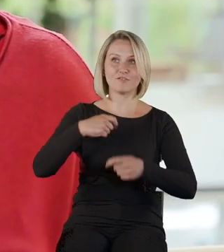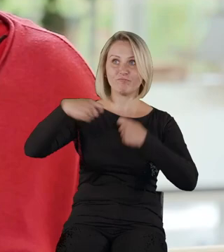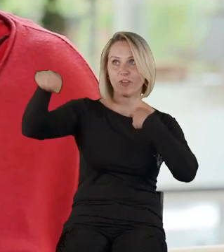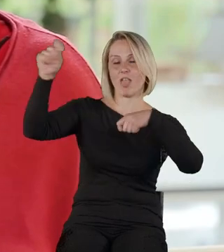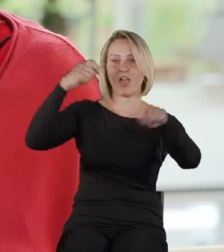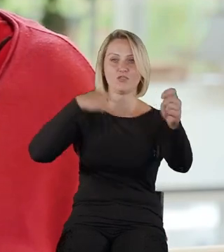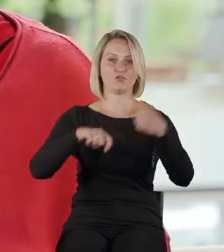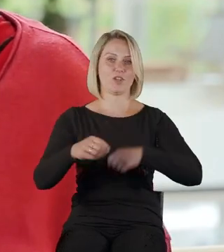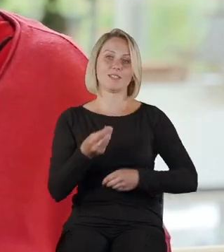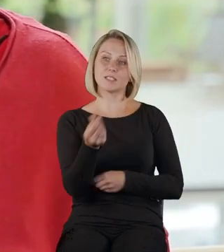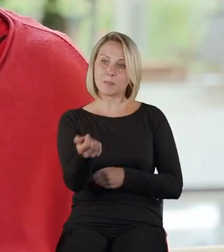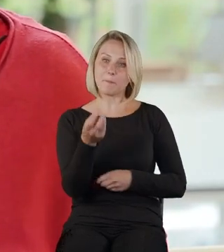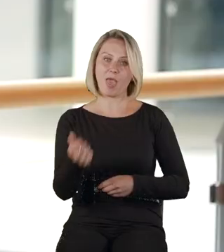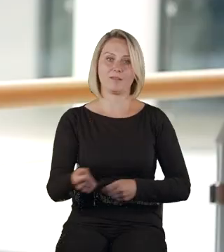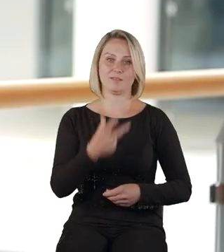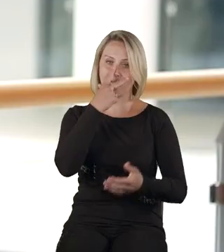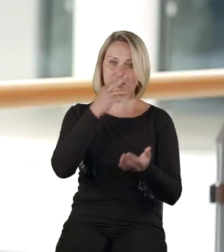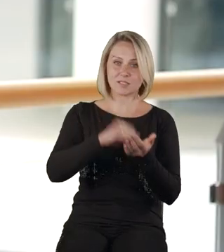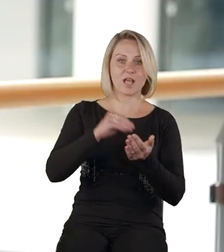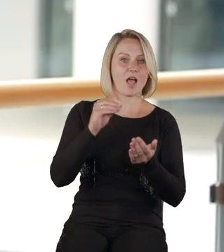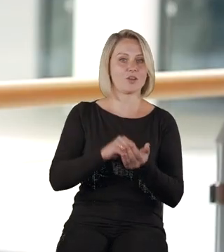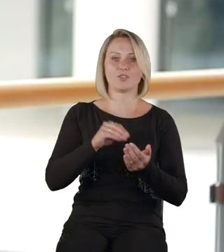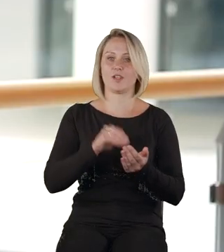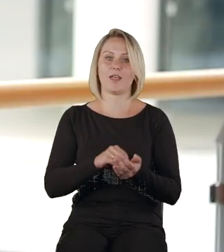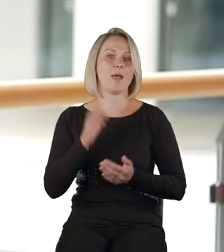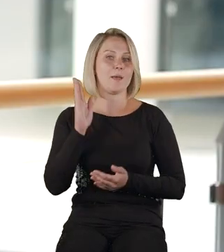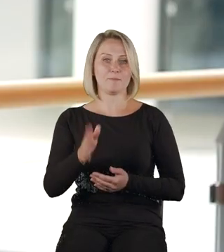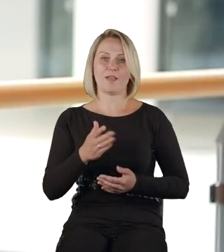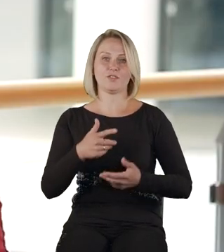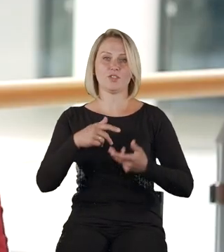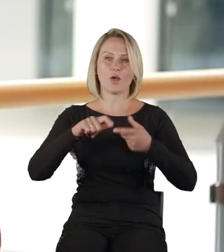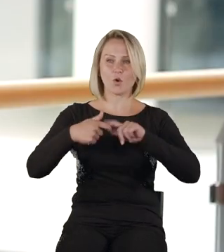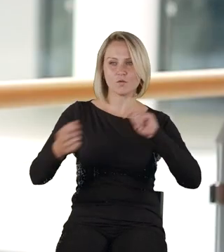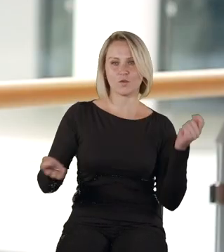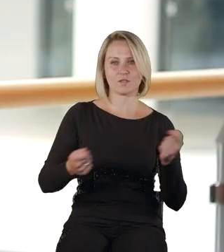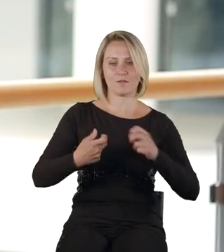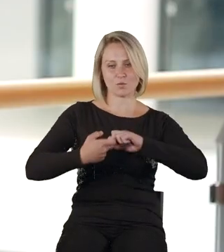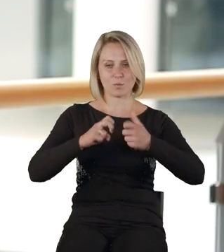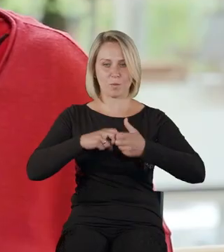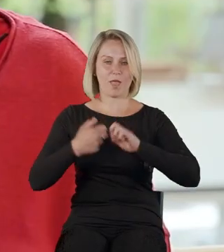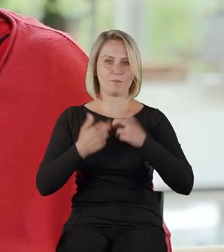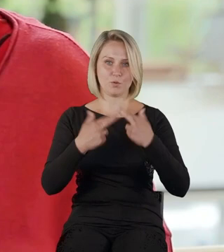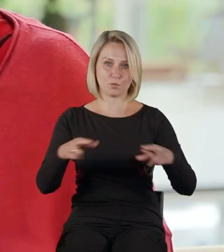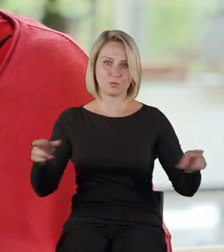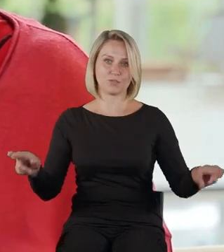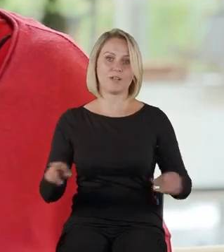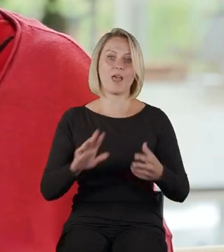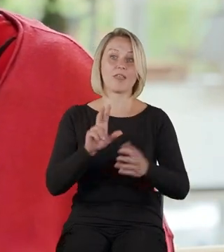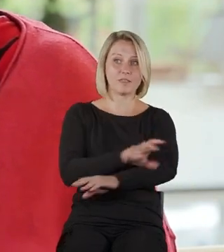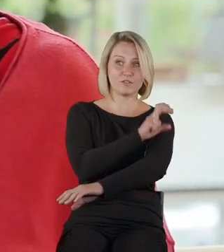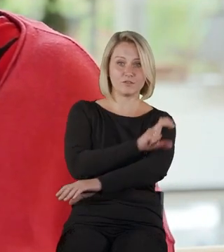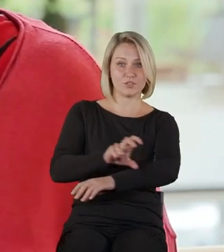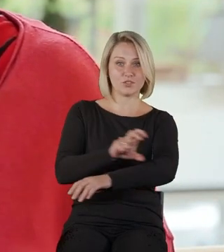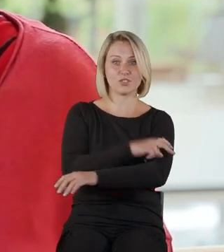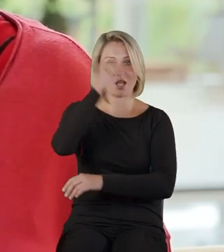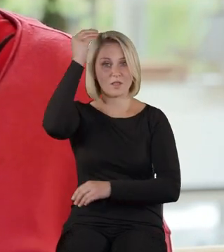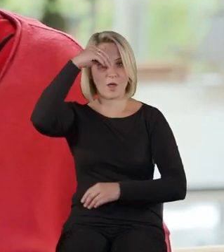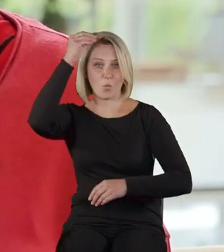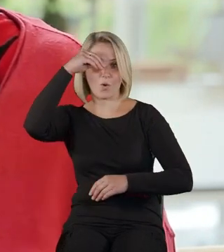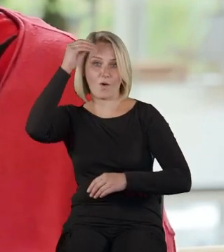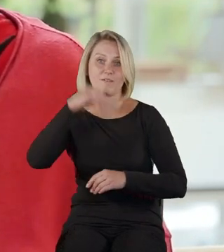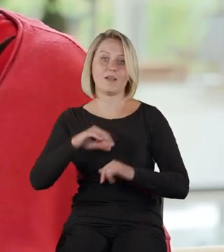na stypendia, staże. Będziecie Państwo rozwiązywać bieżące problemy techniczne,